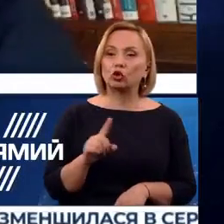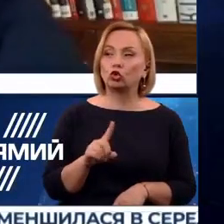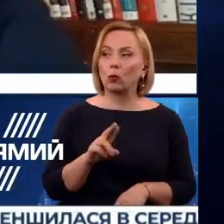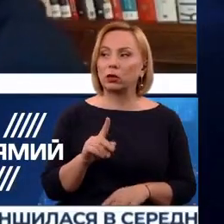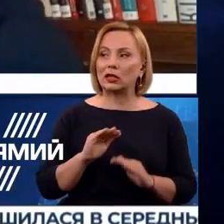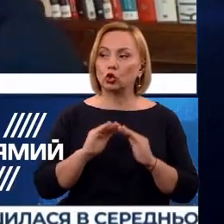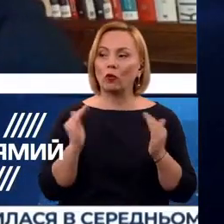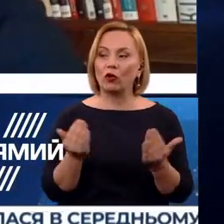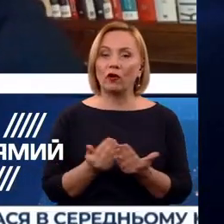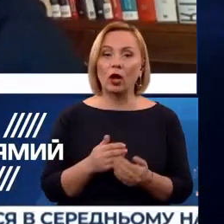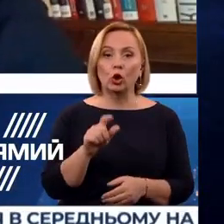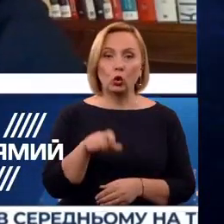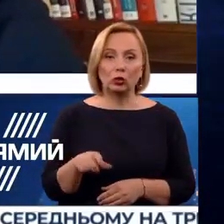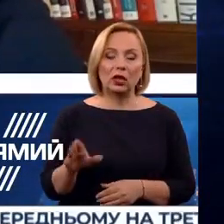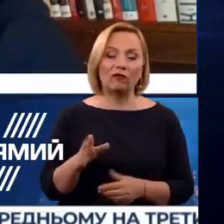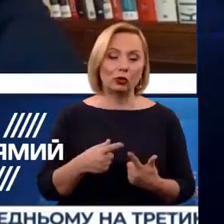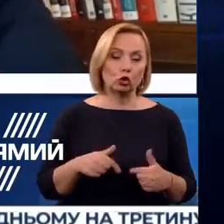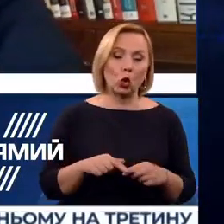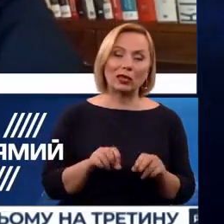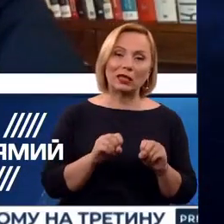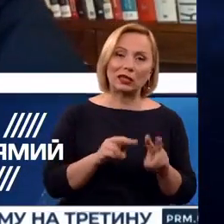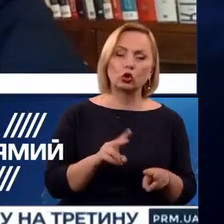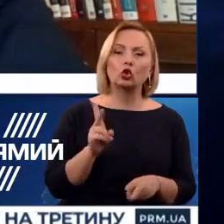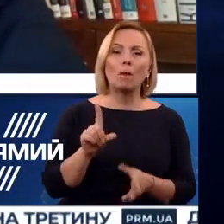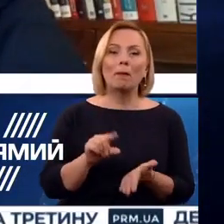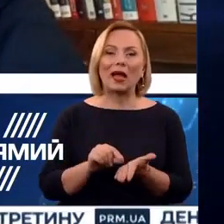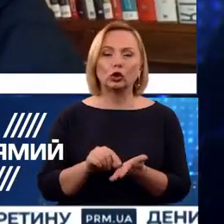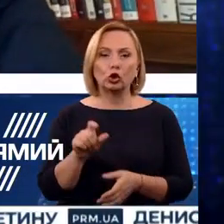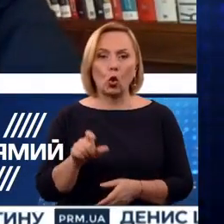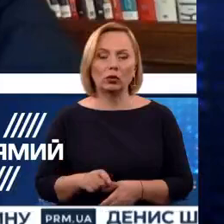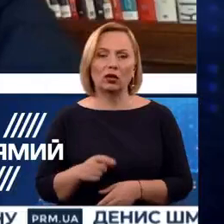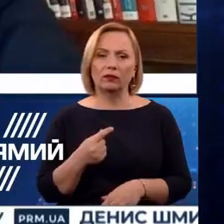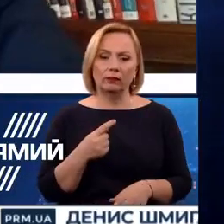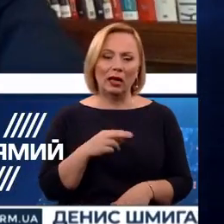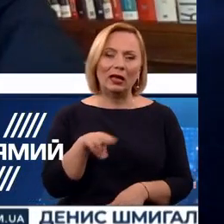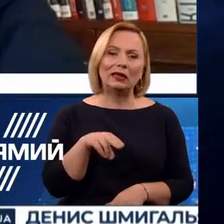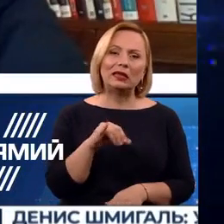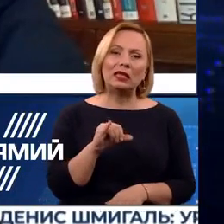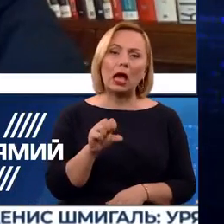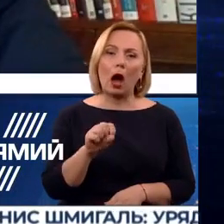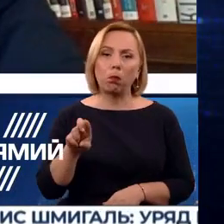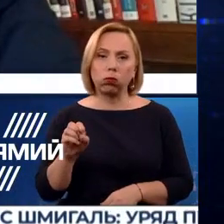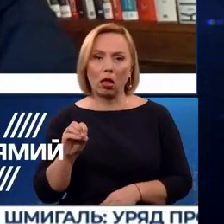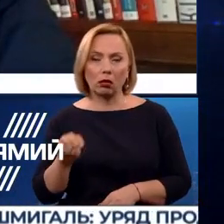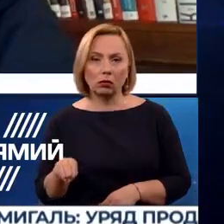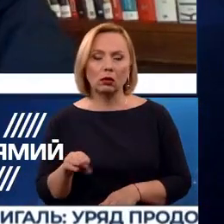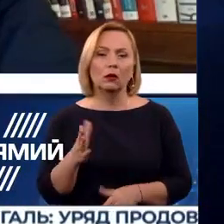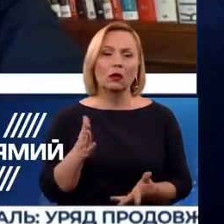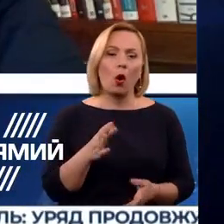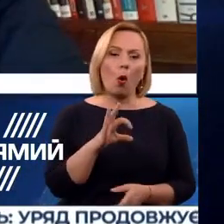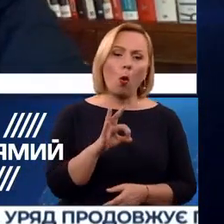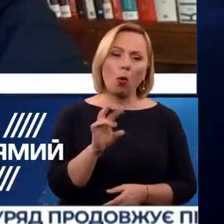людей, особливо в зоні ризику пенсіонерів із важкими захворюваннями, діабет, онкологія, все інше, у яких важко протікає